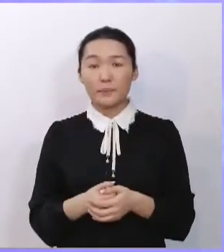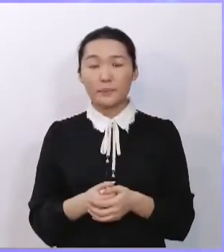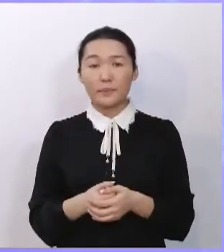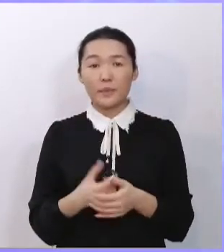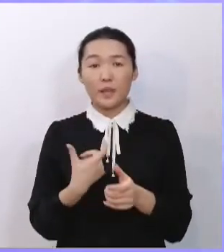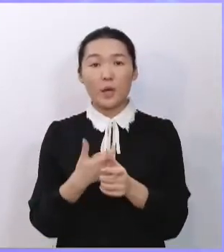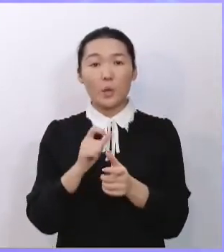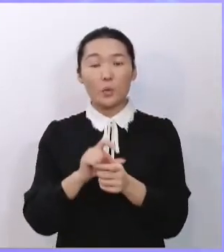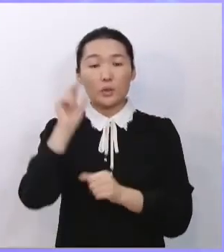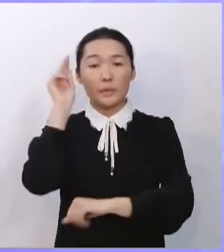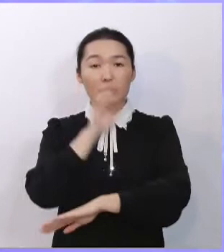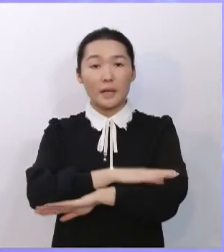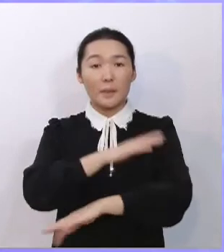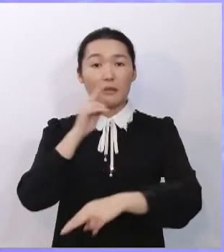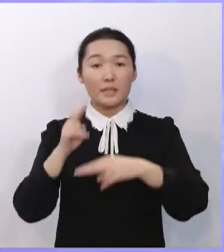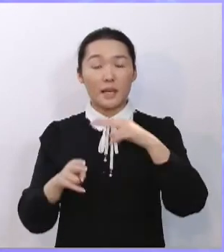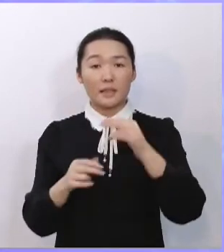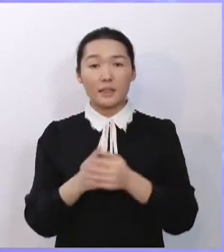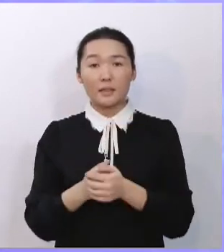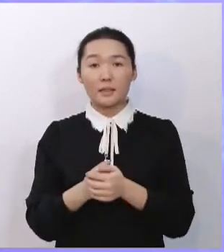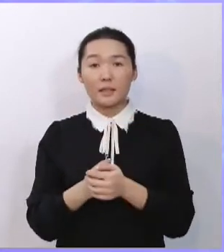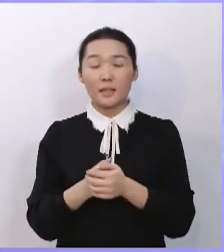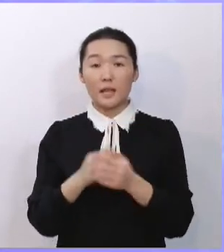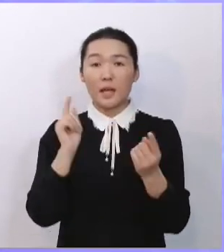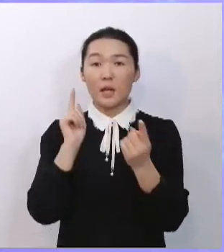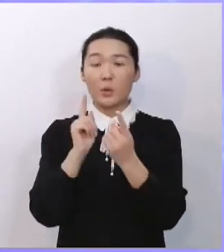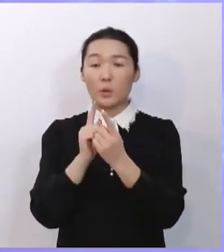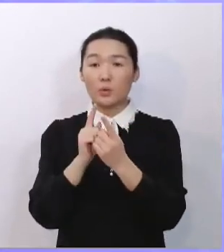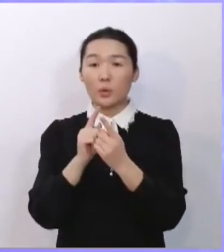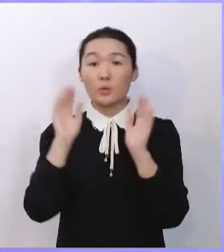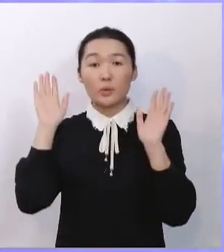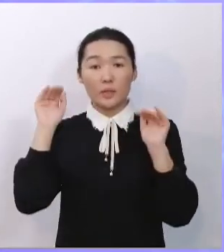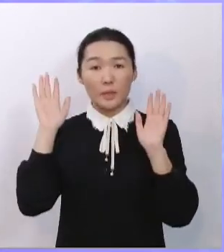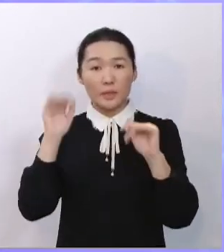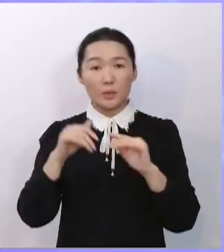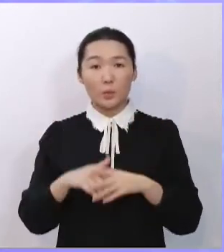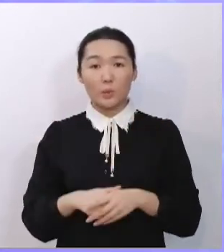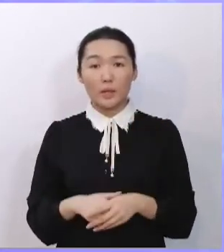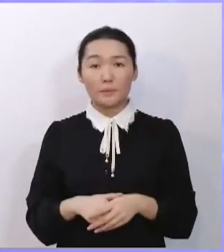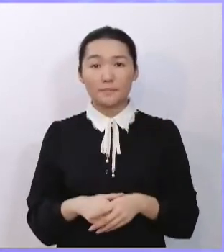Ушуну менен балдар сабагыбыз аяктады. Көрүшкөнчө, сак саламатта тургула.